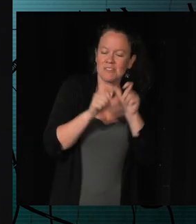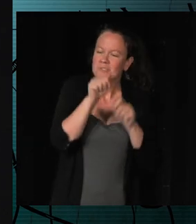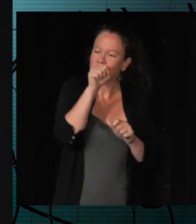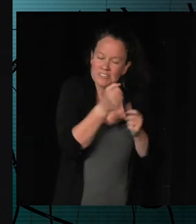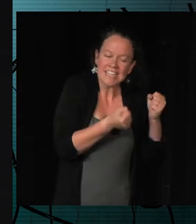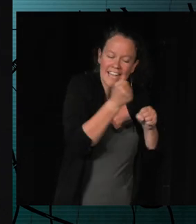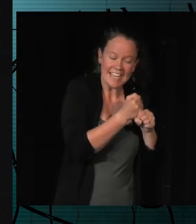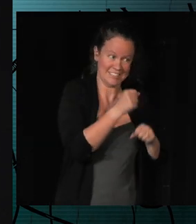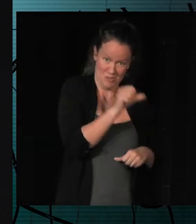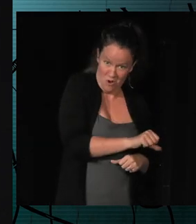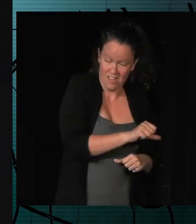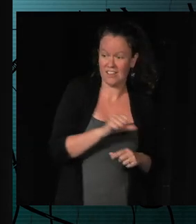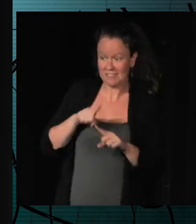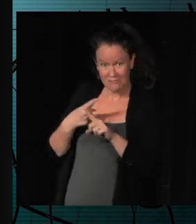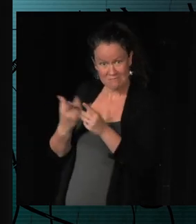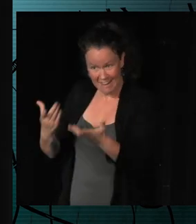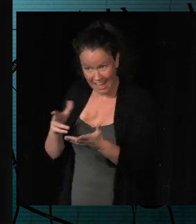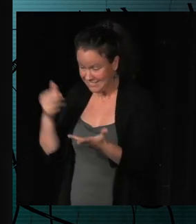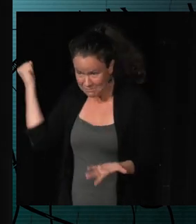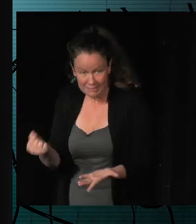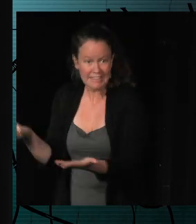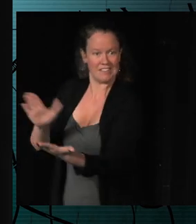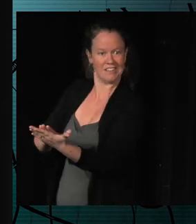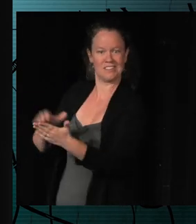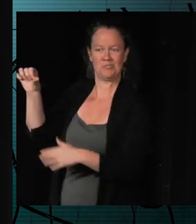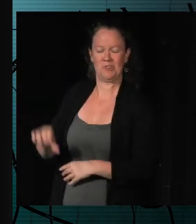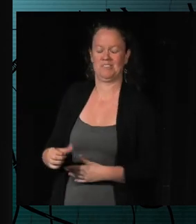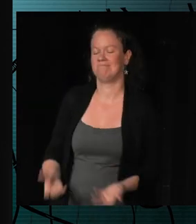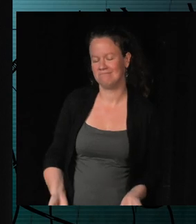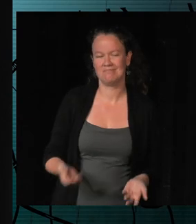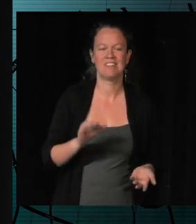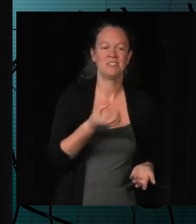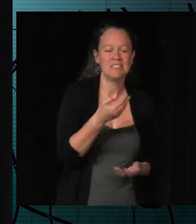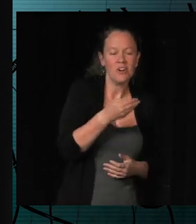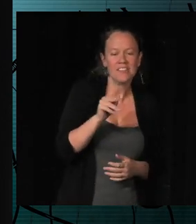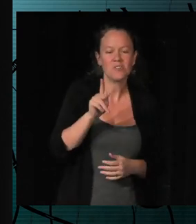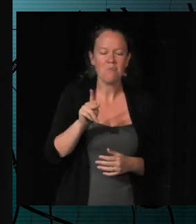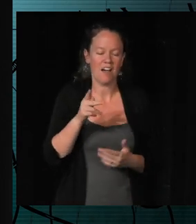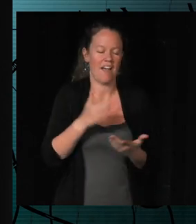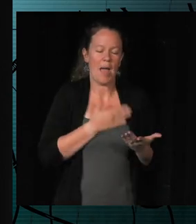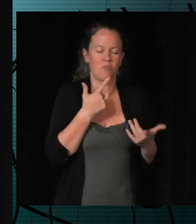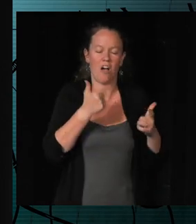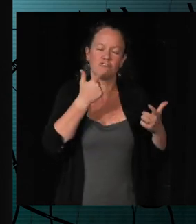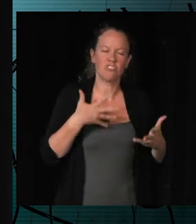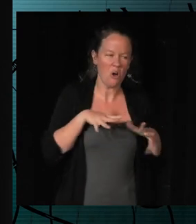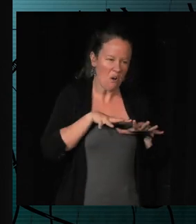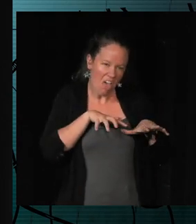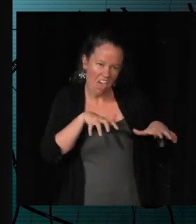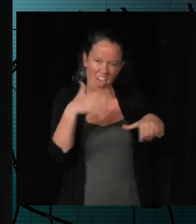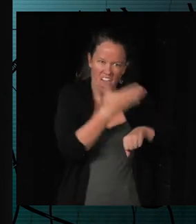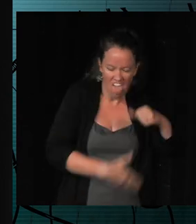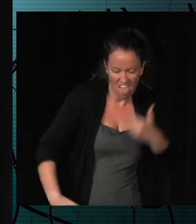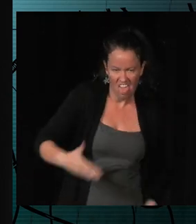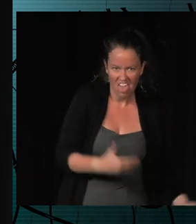non et puis Mortal Kombat ce qu'on aime c'est le côté ultra Gor et ils te font un truc qui est gorouné quoi donc ça marogers ouais